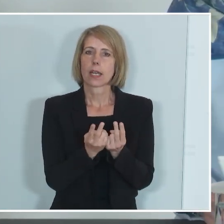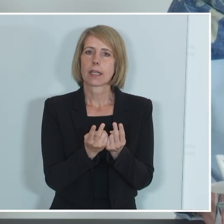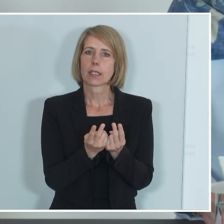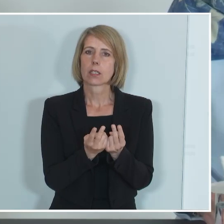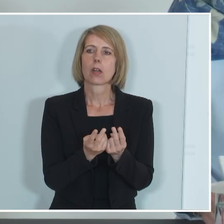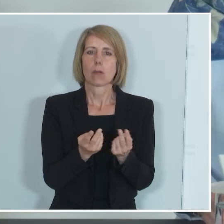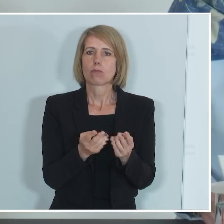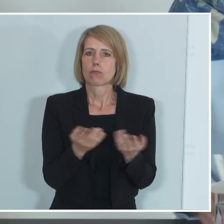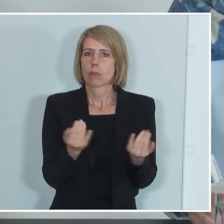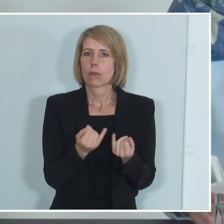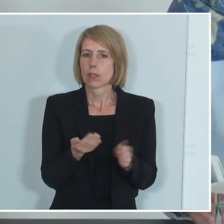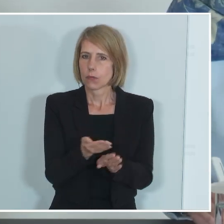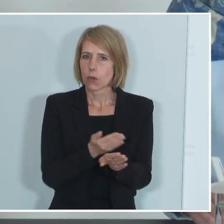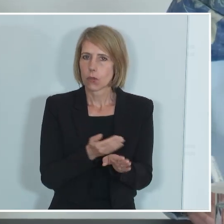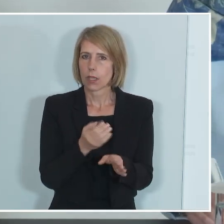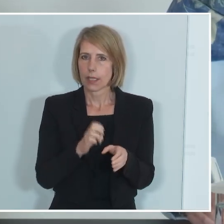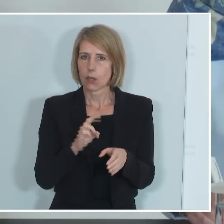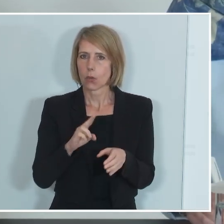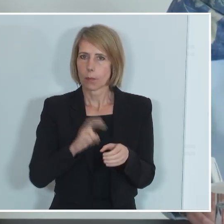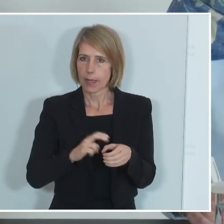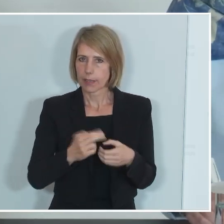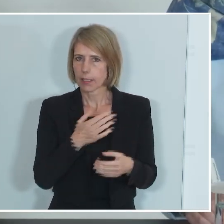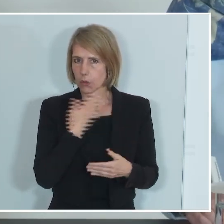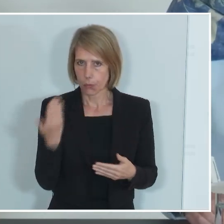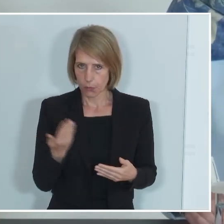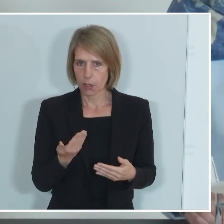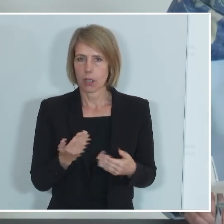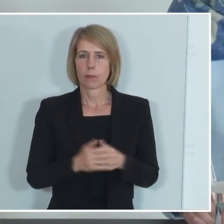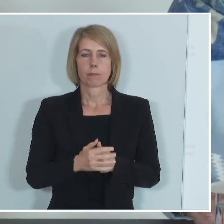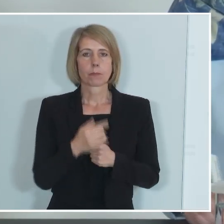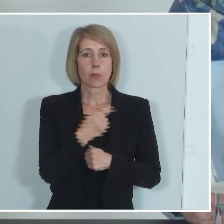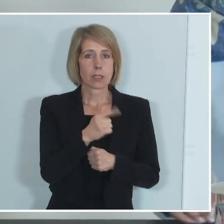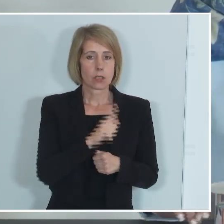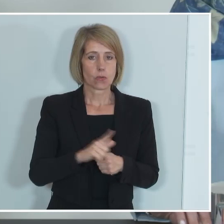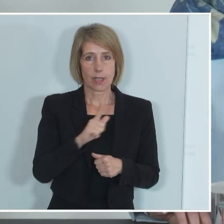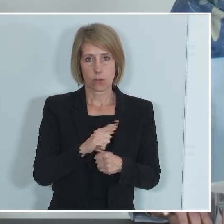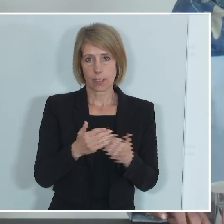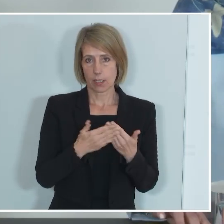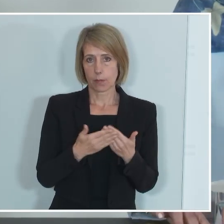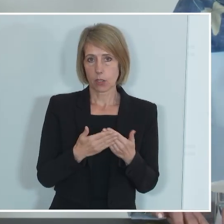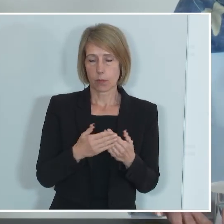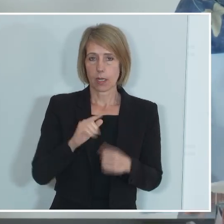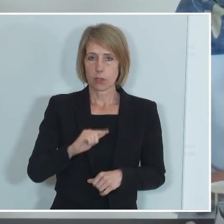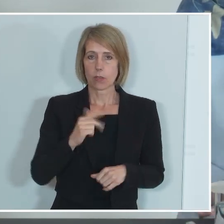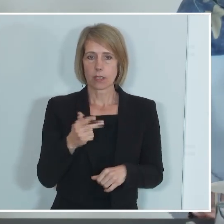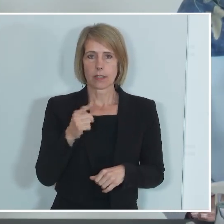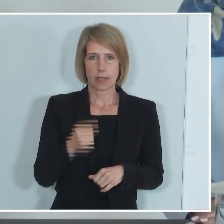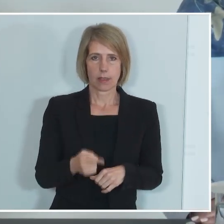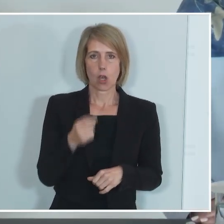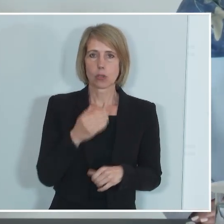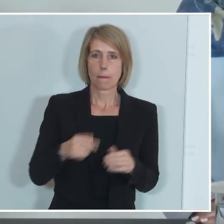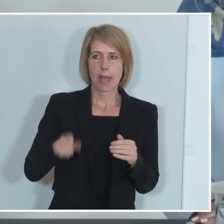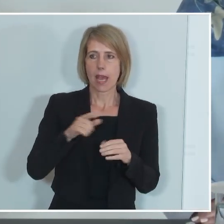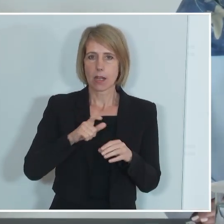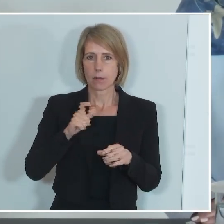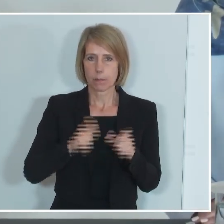Szenario ohne EU-Beitritt. Aber nicht nur das, wir haben zum Beispiel 2022 32.000 mehr Menschen